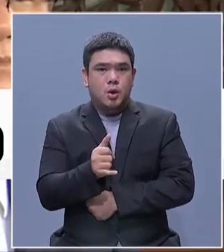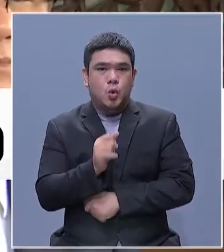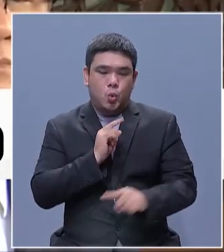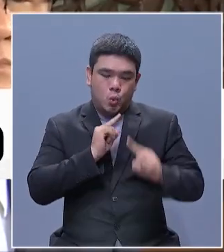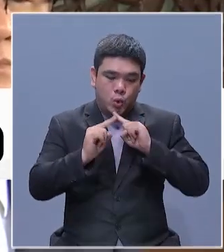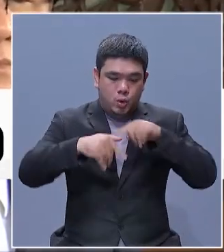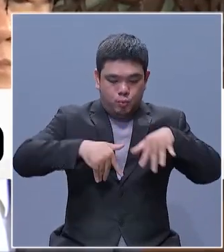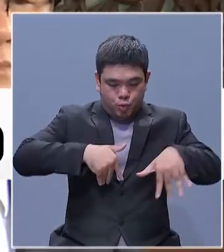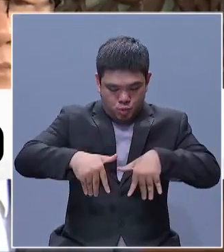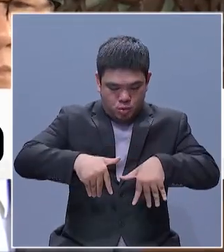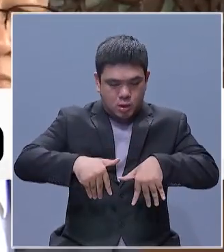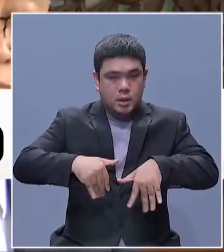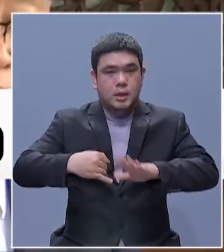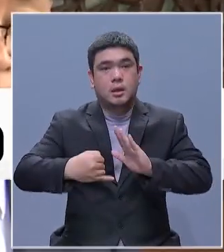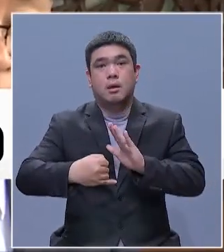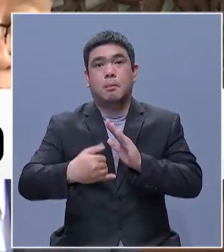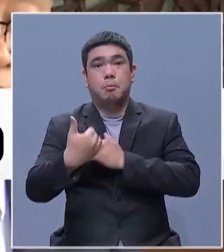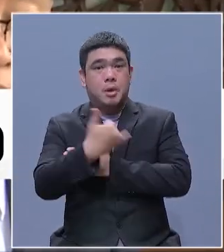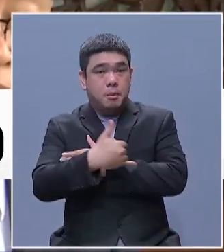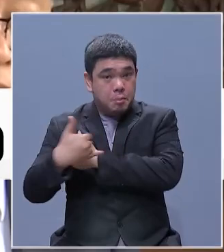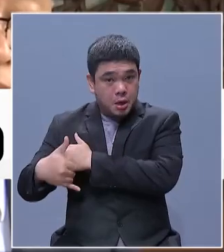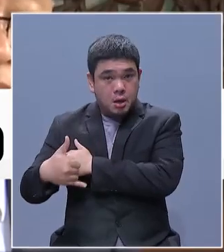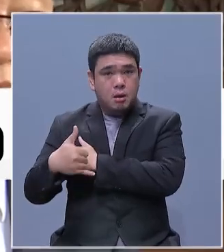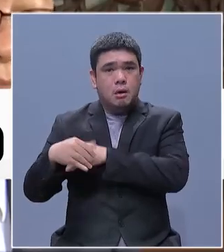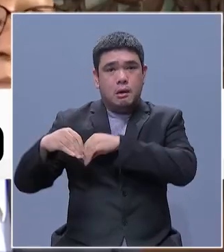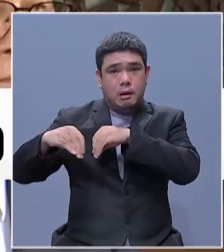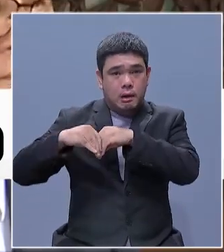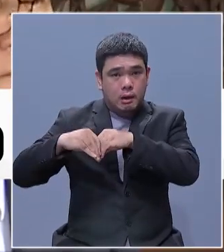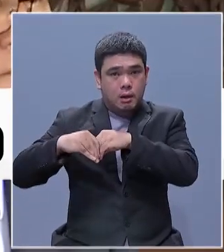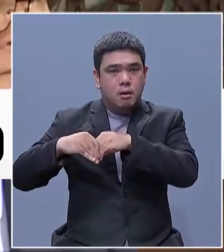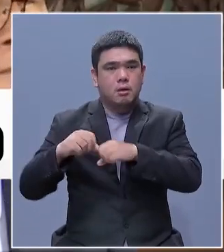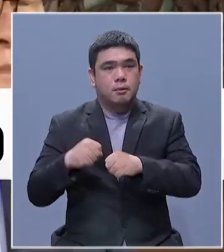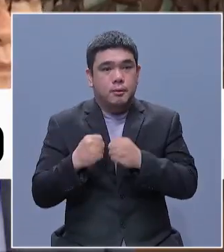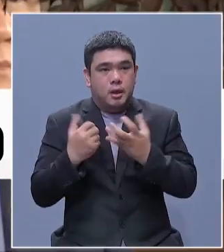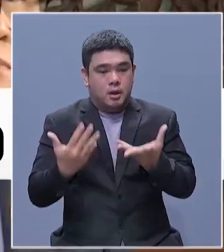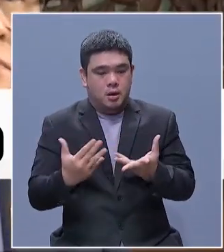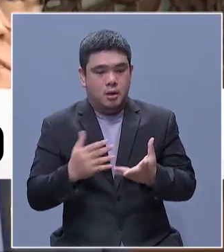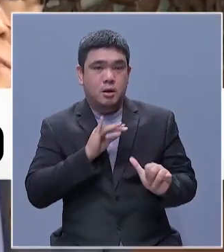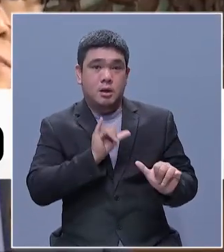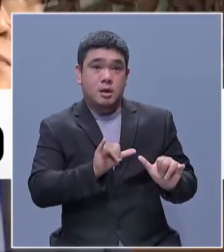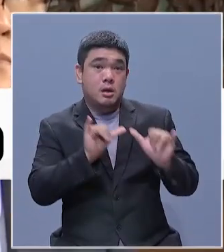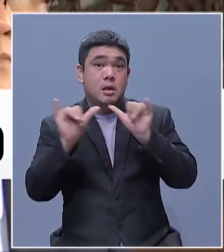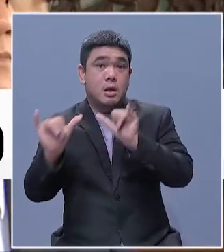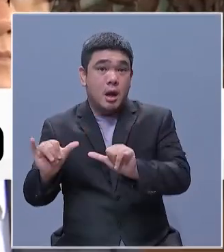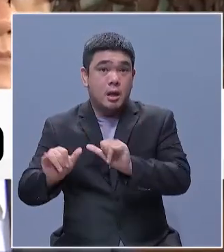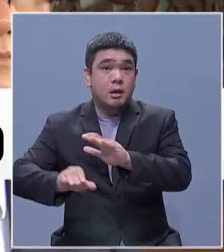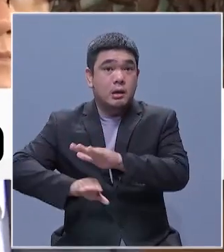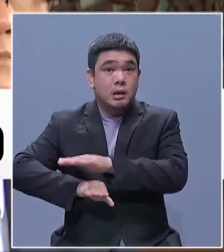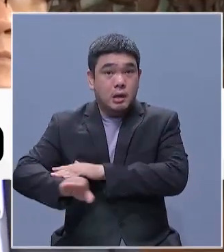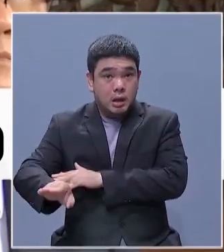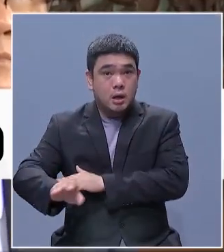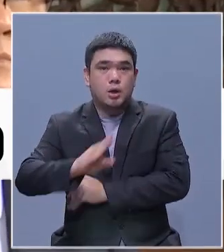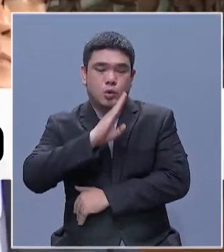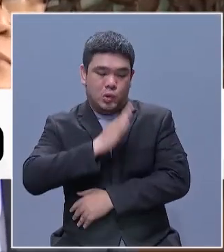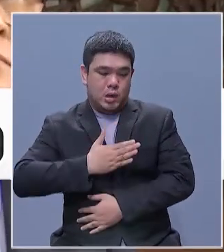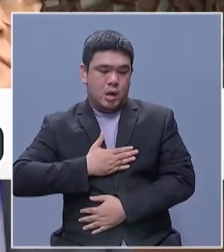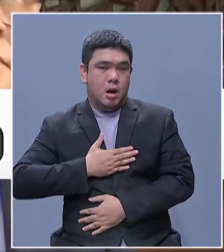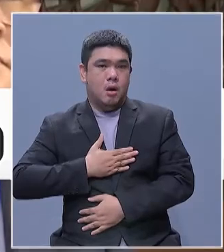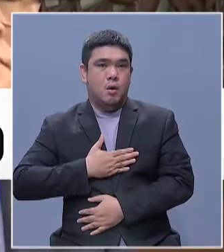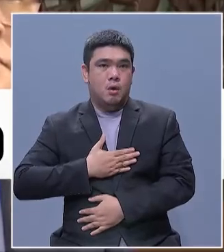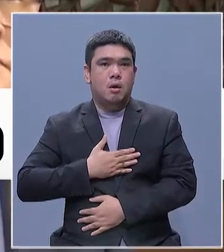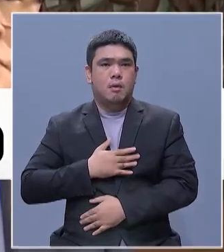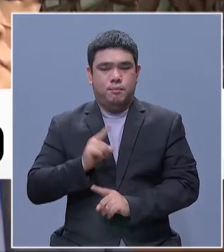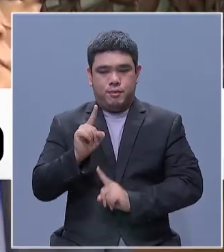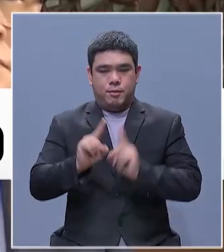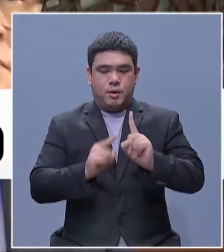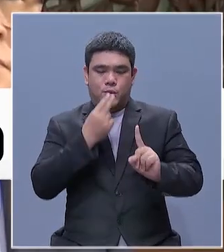ประชาชนของเขาที่อยู่ใน2ประเทศนี้เรื่องของการให้พิจารณาเรื่องการอพยพนะครับเดี๋ยวทางเราก็จะไปประ